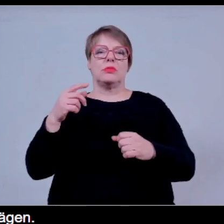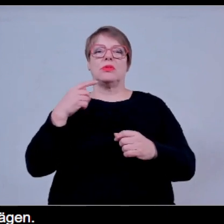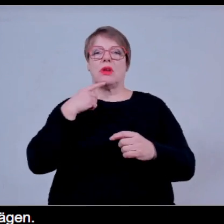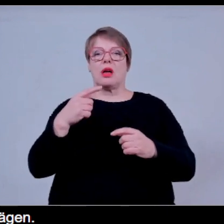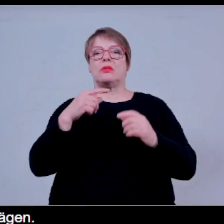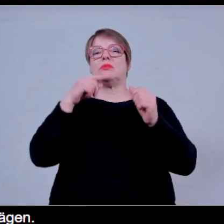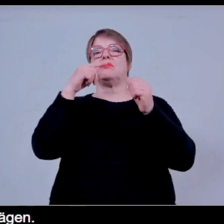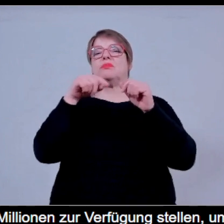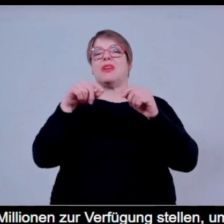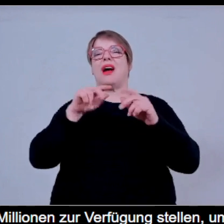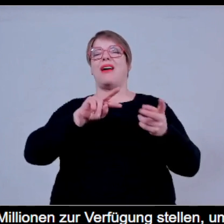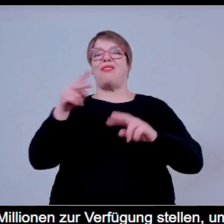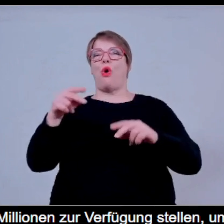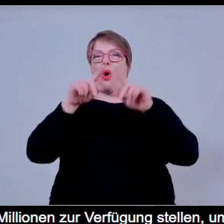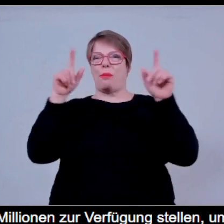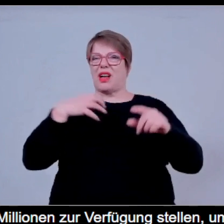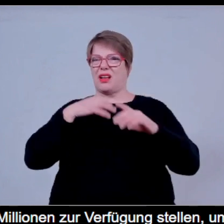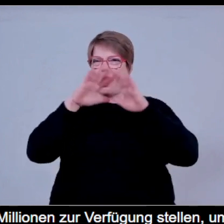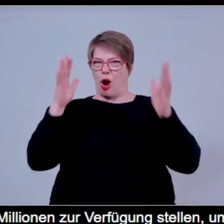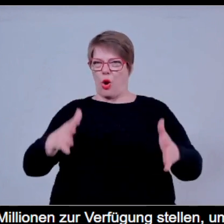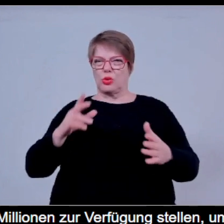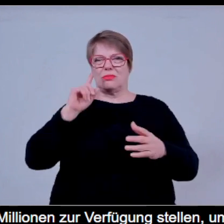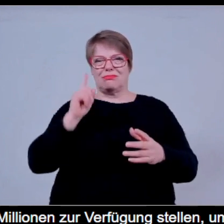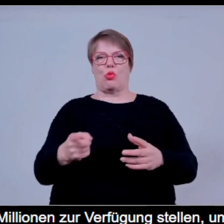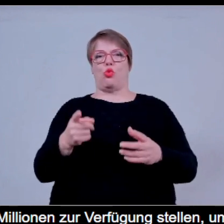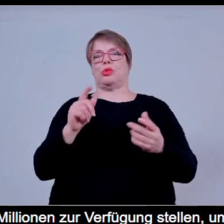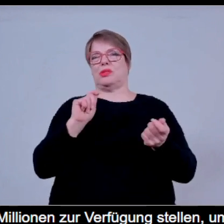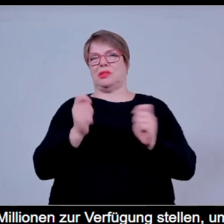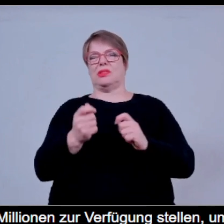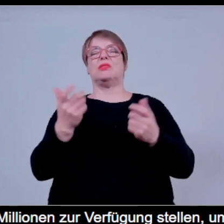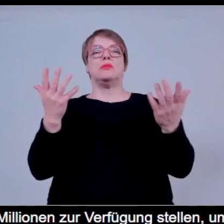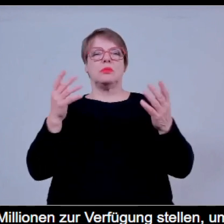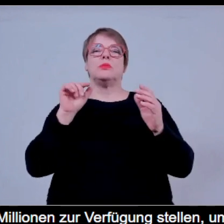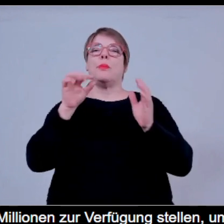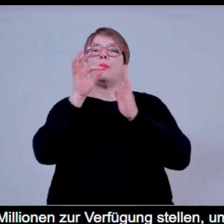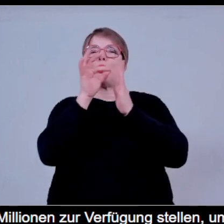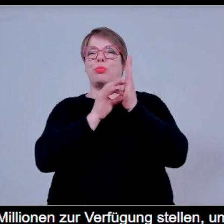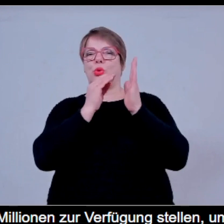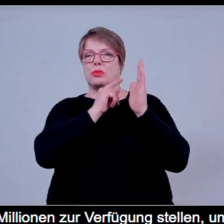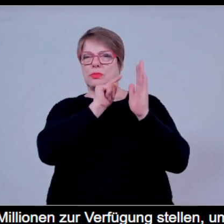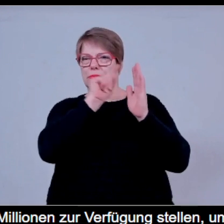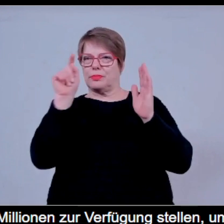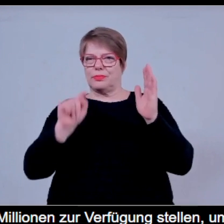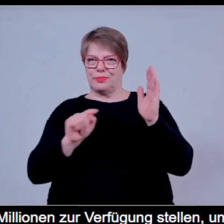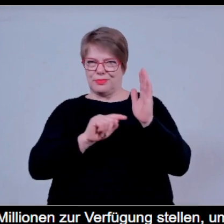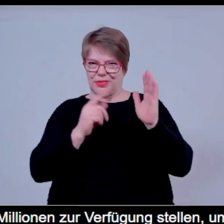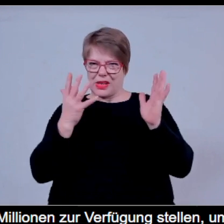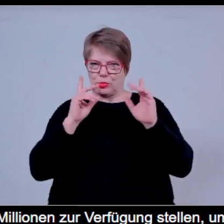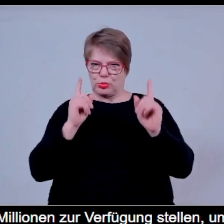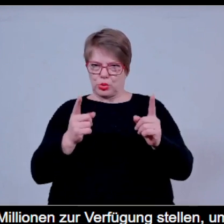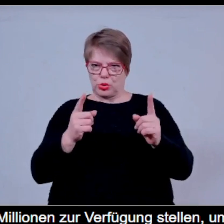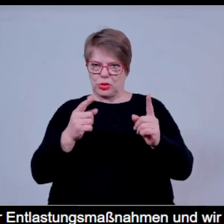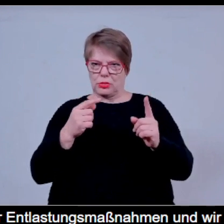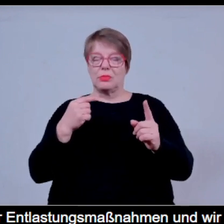ist ein sehr theoretischer, bürokratischer Ansatz im Moment noch, um das vorsichtig zu sagen, weil er ja eigentlich